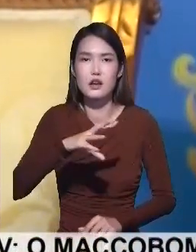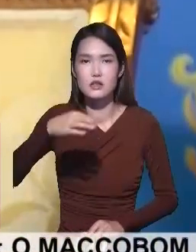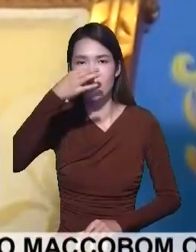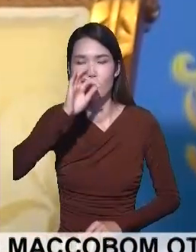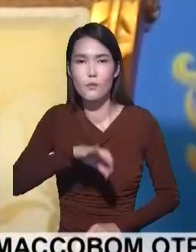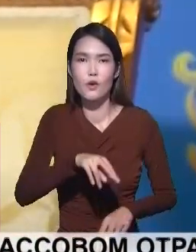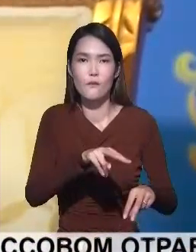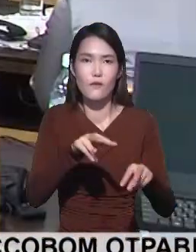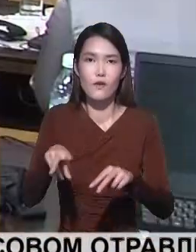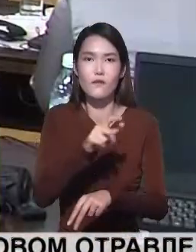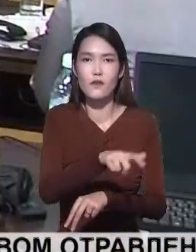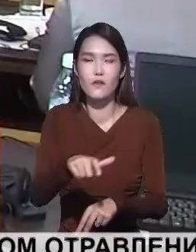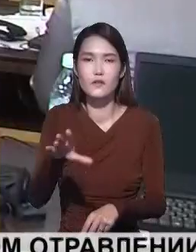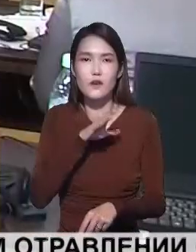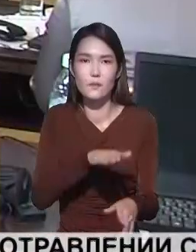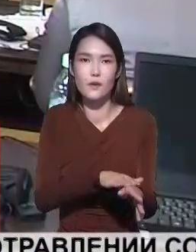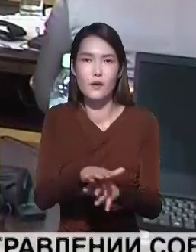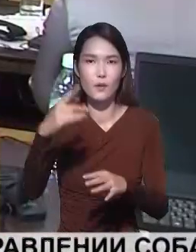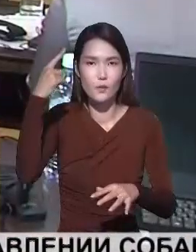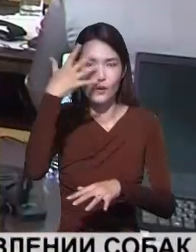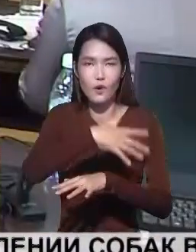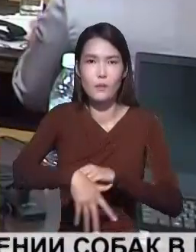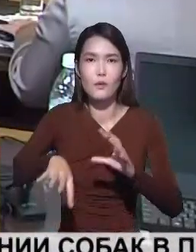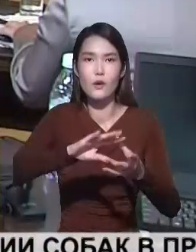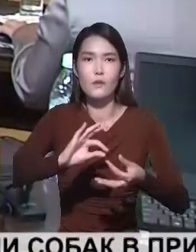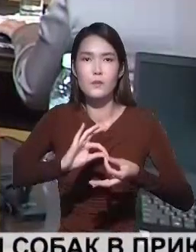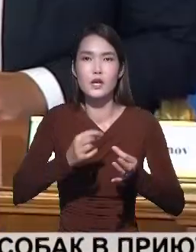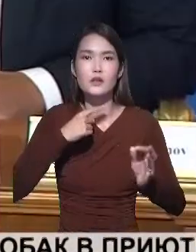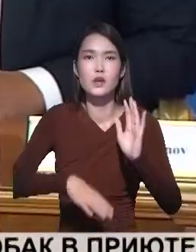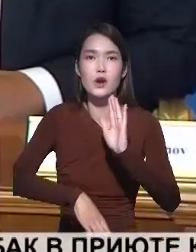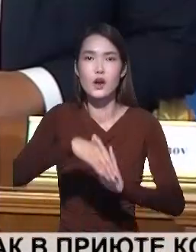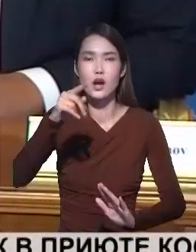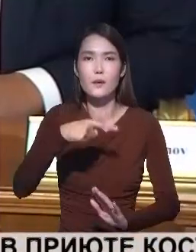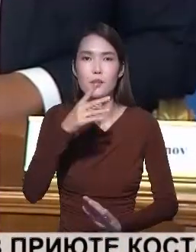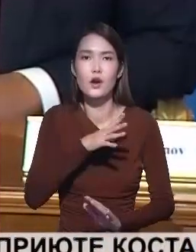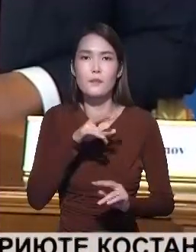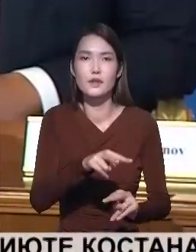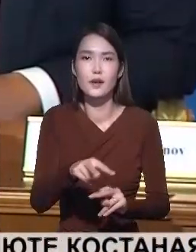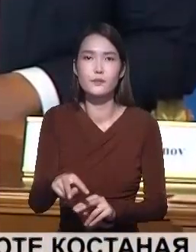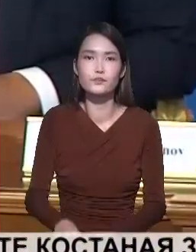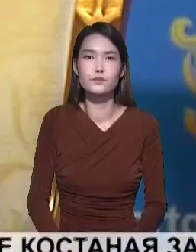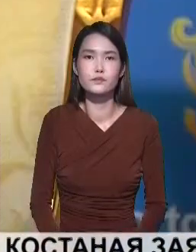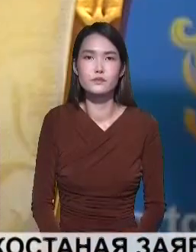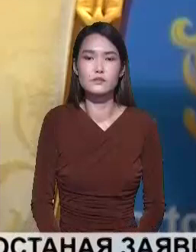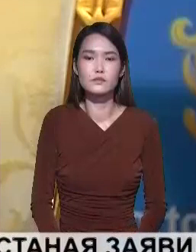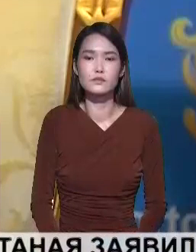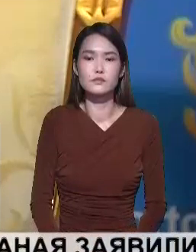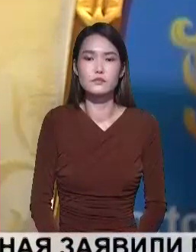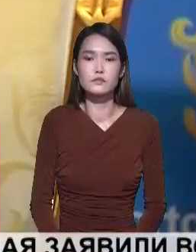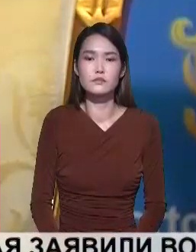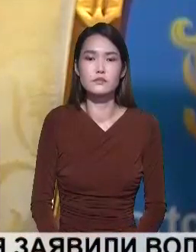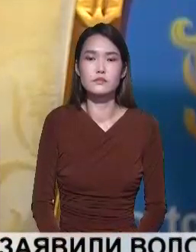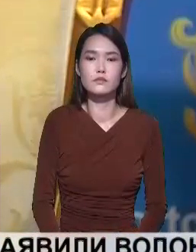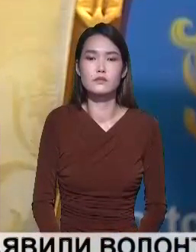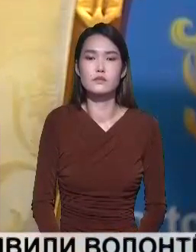профильных ведомств население было полностью осведомлен обо всех деталях референдума подчеркнули Наблюдатели хорошо